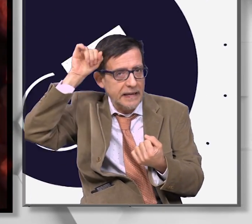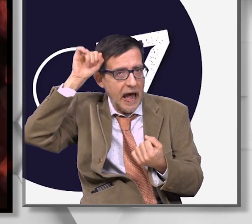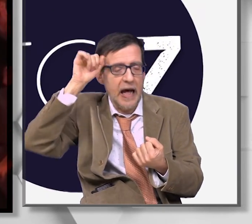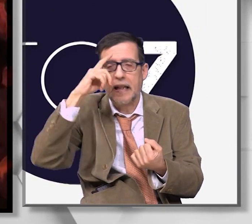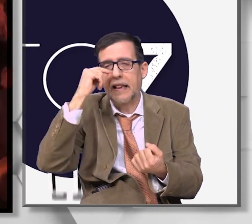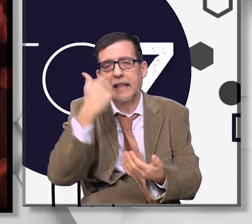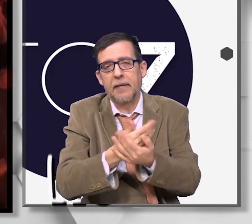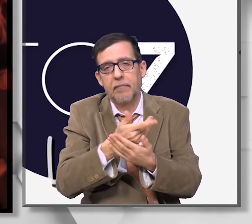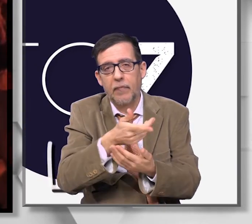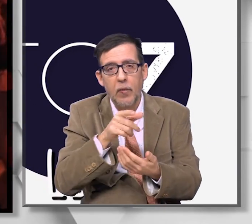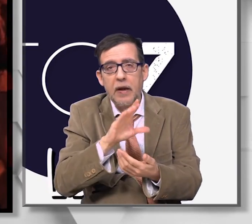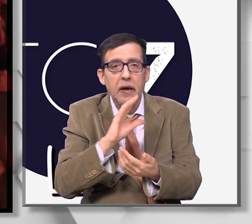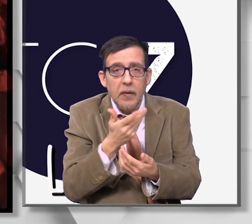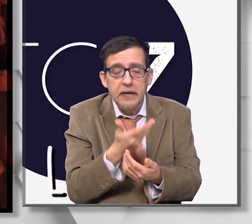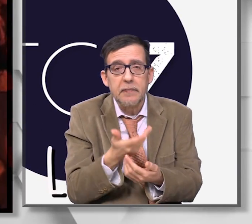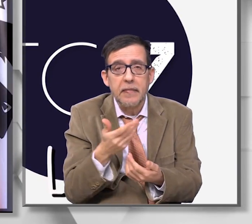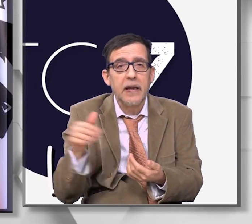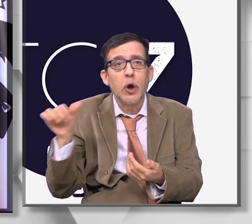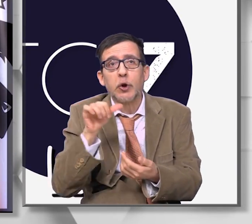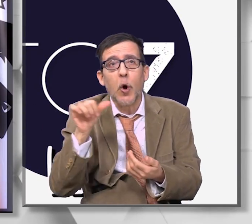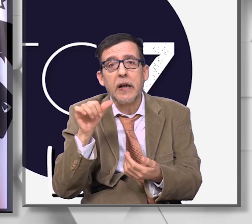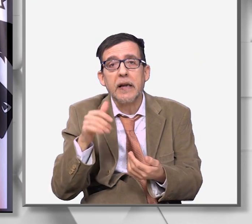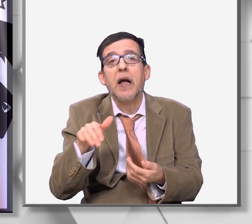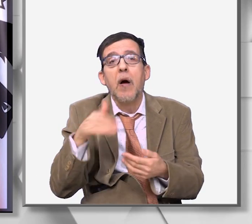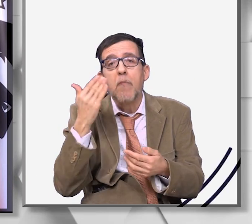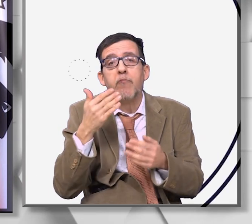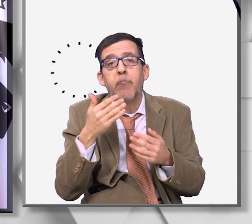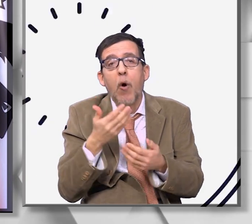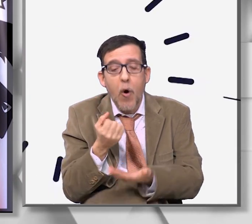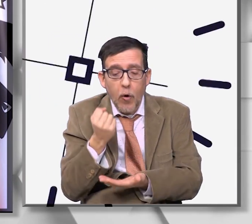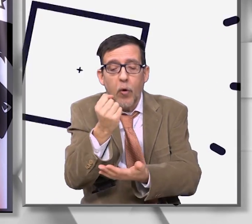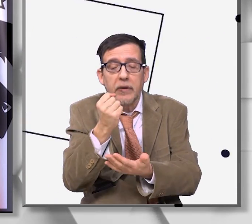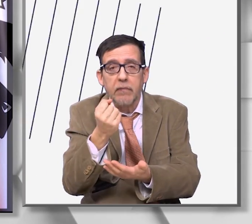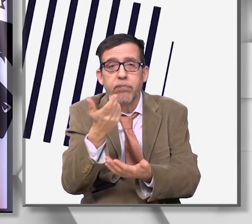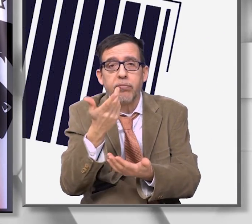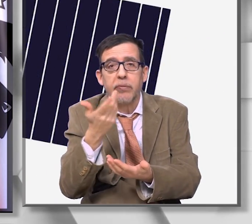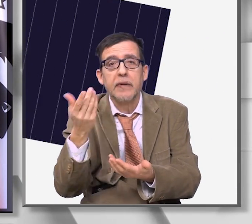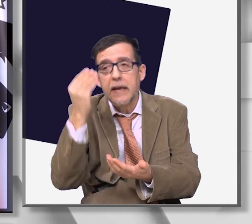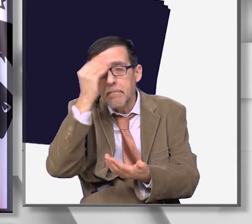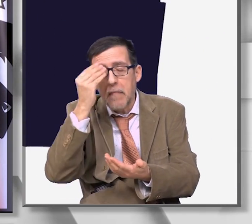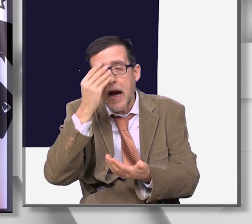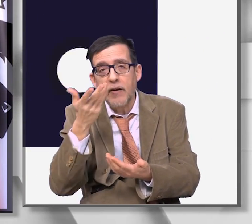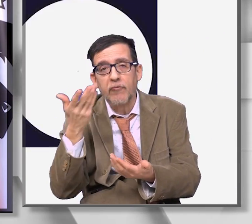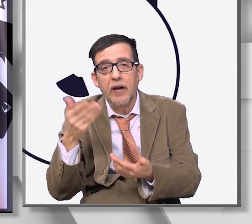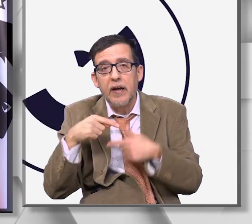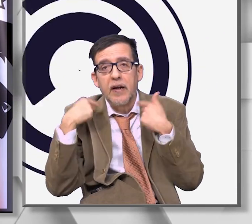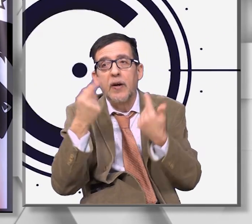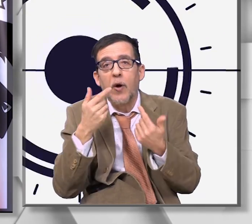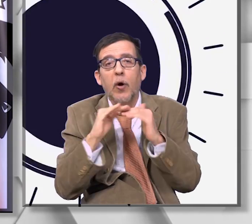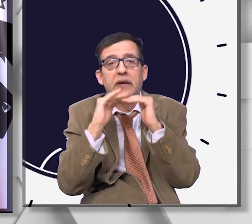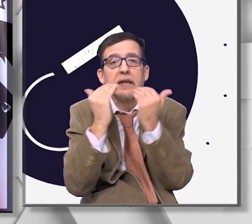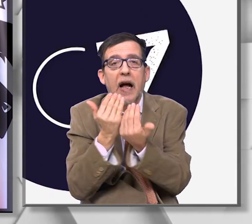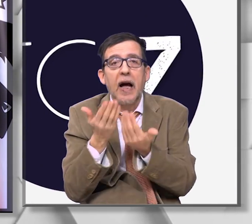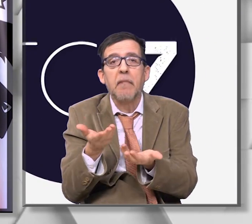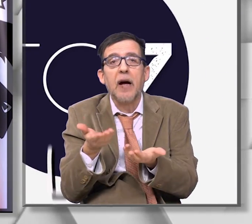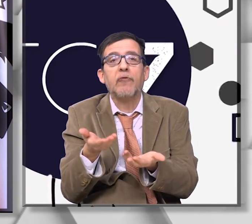di questa dimensione ha dichiarato solinas possa contribuire a proiettare l'immagine suggestiva della nostra isola nel mondo questa manifestazione